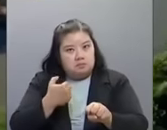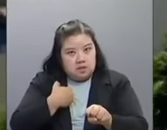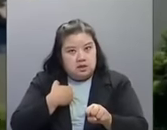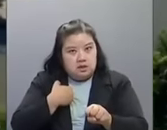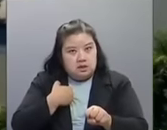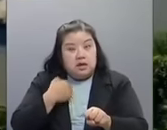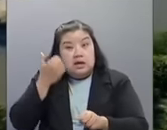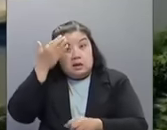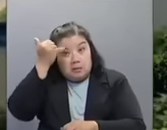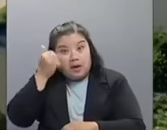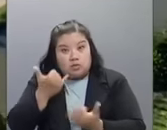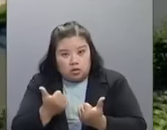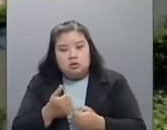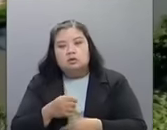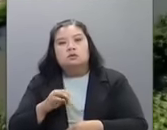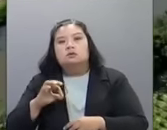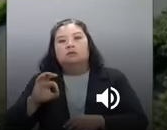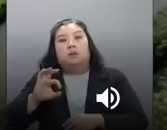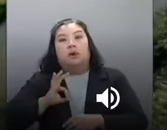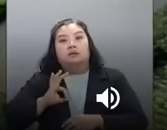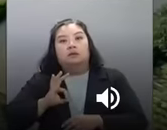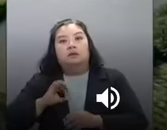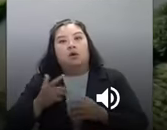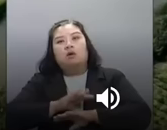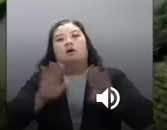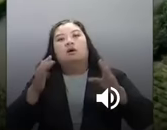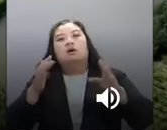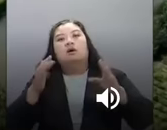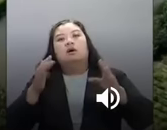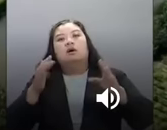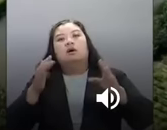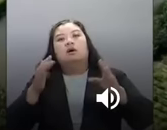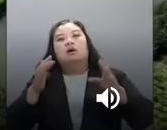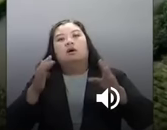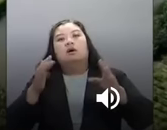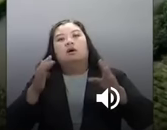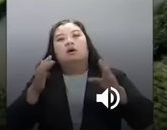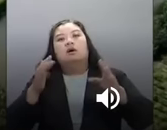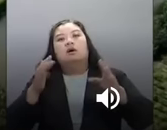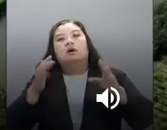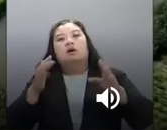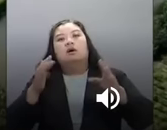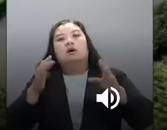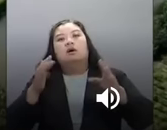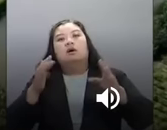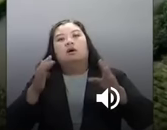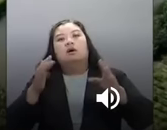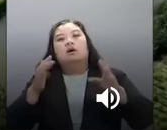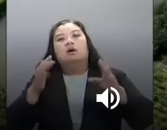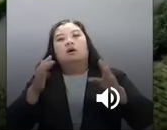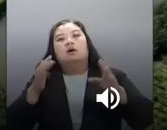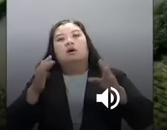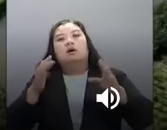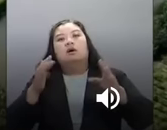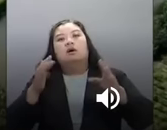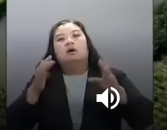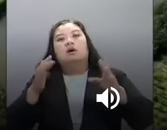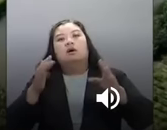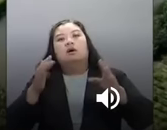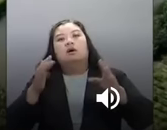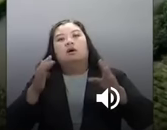าชิกกลุ่ม 14K แล้วจิราพรสีแจ่มไทยพิบ อาคาคายดูแต่ว่าเปล่าเวเนเมตเมตชิลวิเคอา